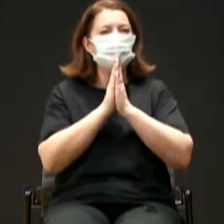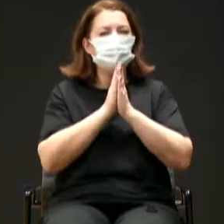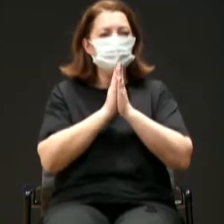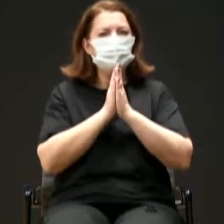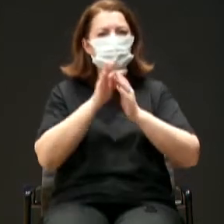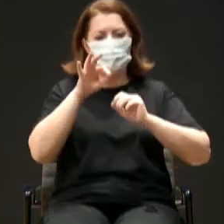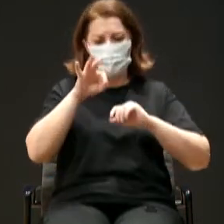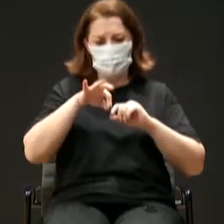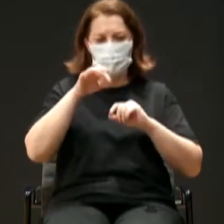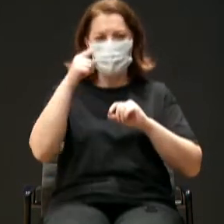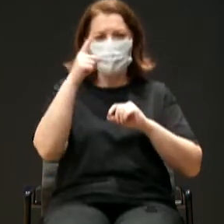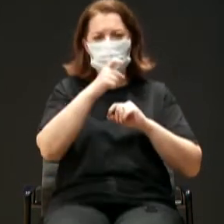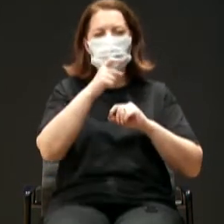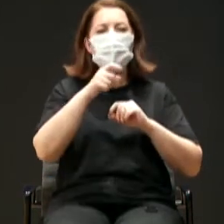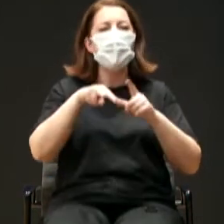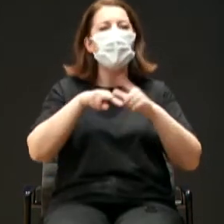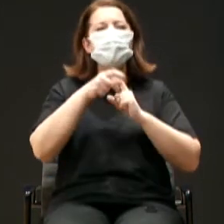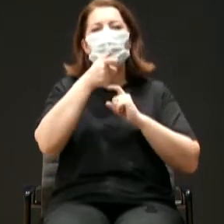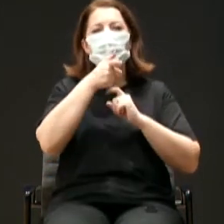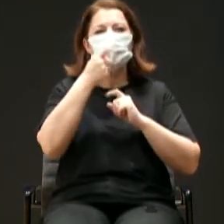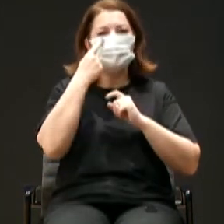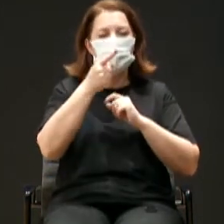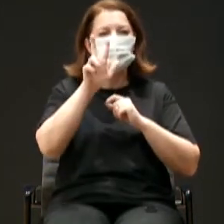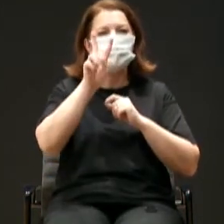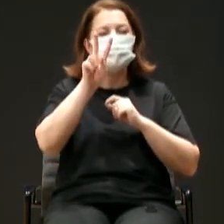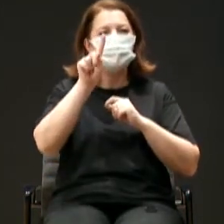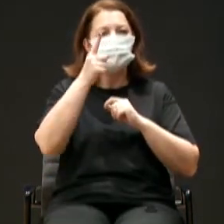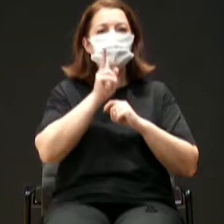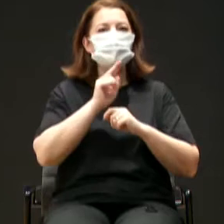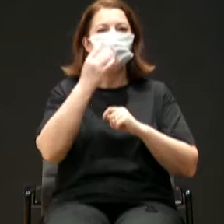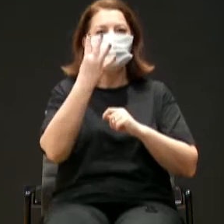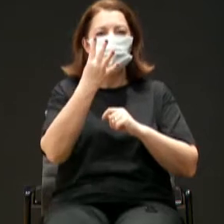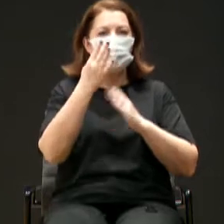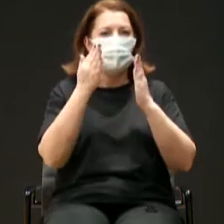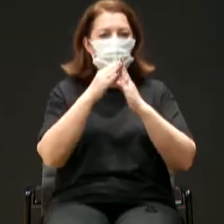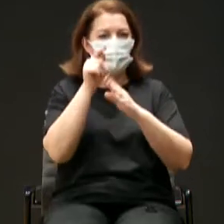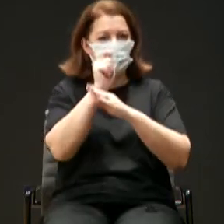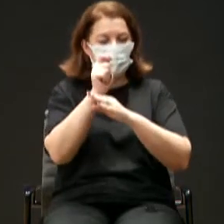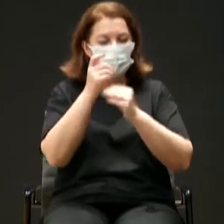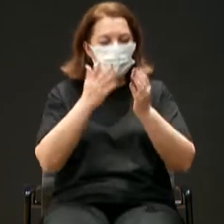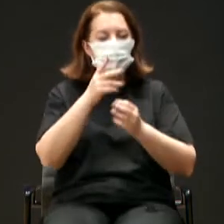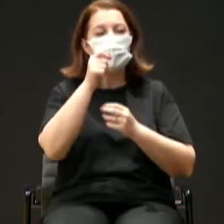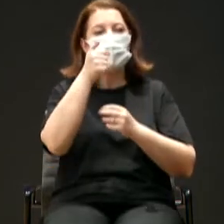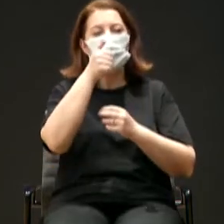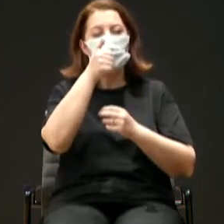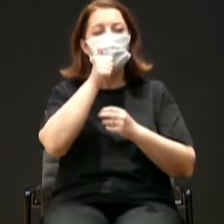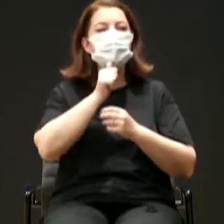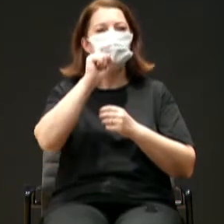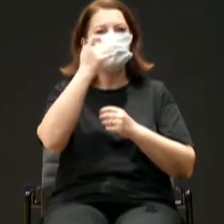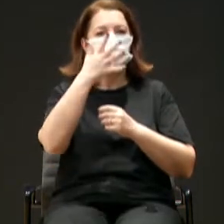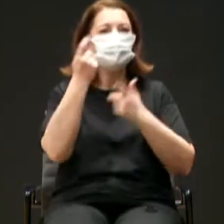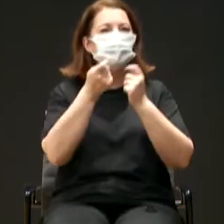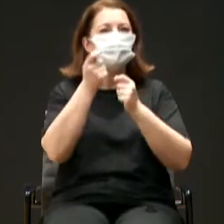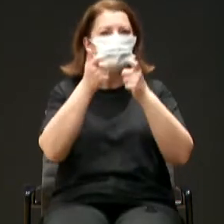Yaklaşık bu ay Adnan Kahveci Mahallemizde 32.204 hane ve 695 iş yerini,